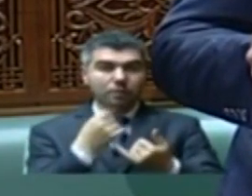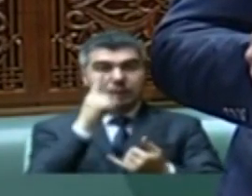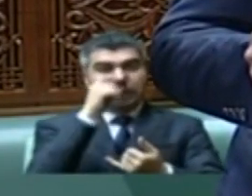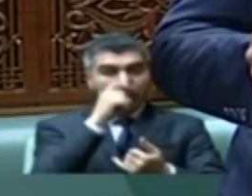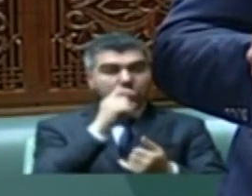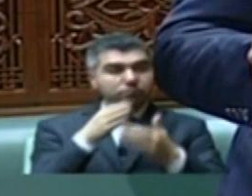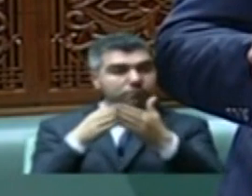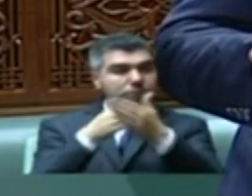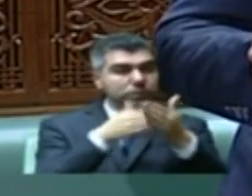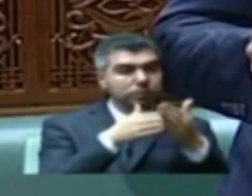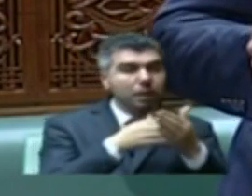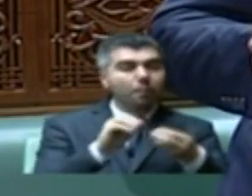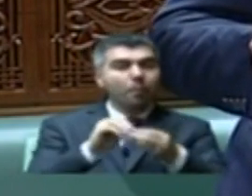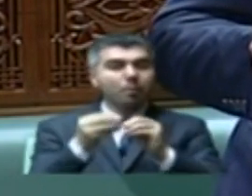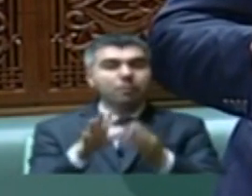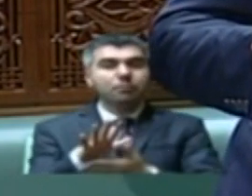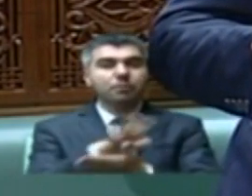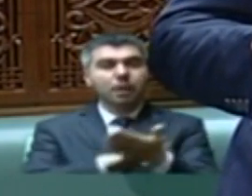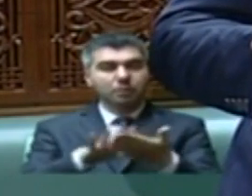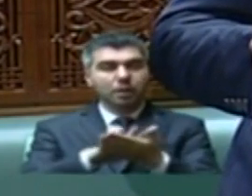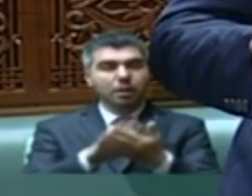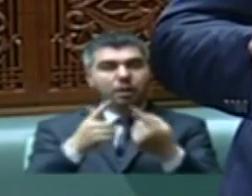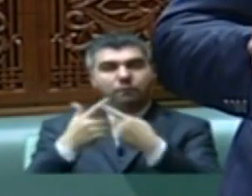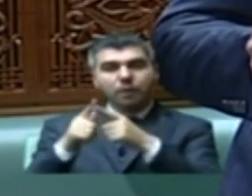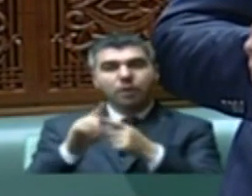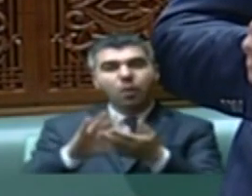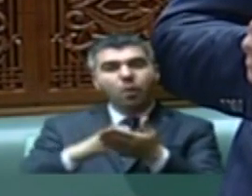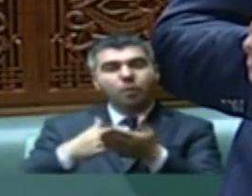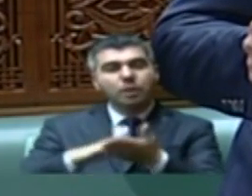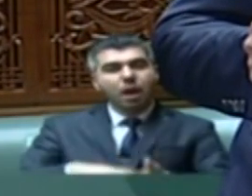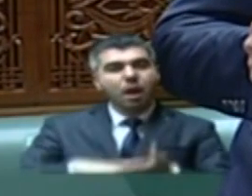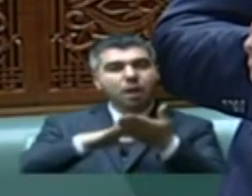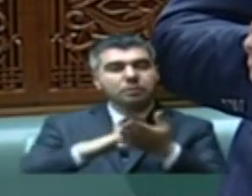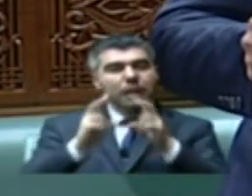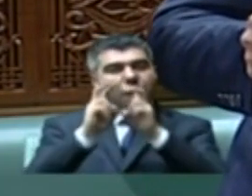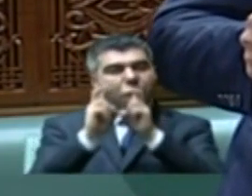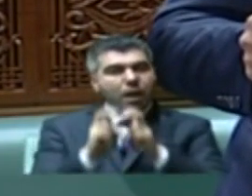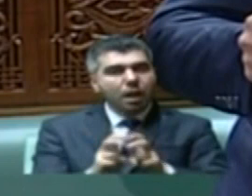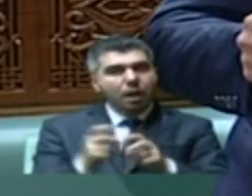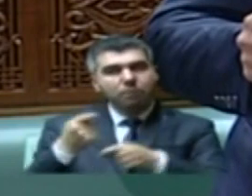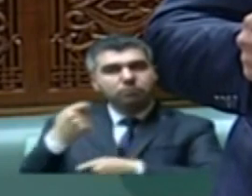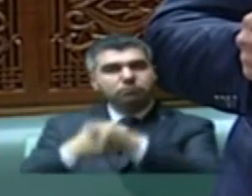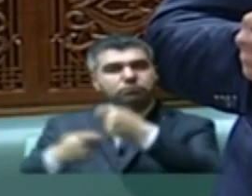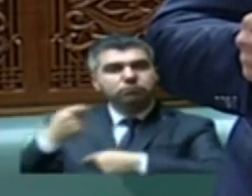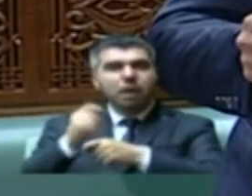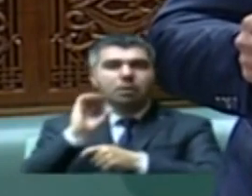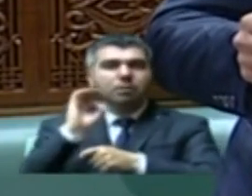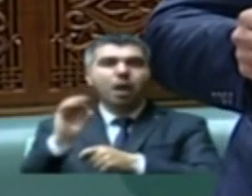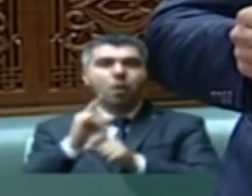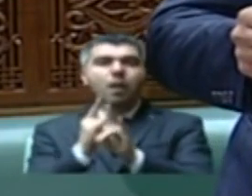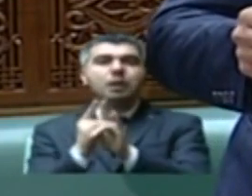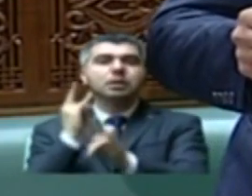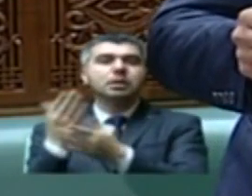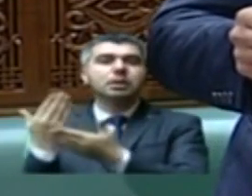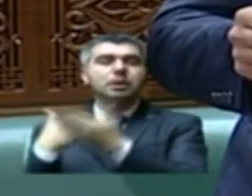عدة معيقات ساهمت في تراجع أهمات صعوبات تسويق هذه المنتوجات التقليدية